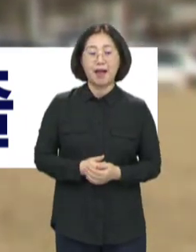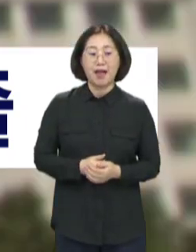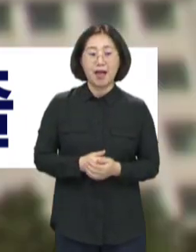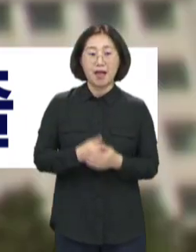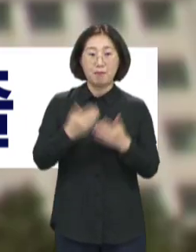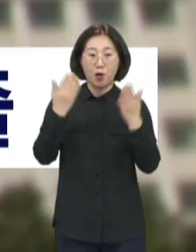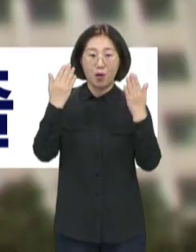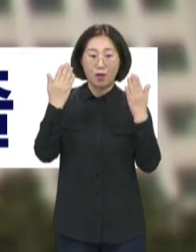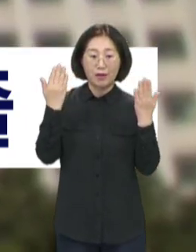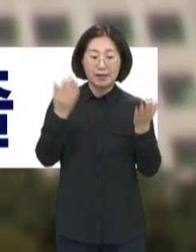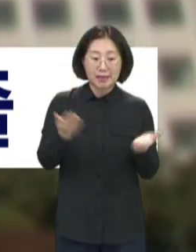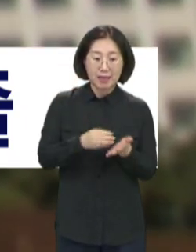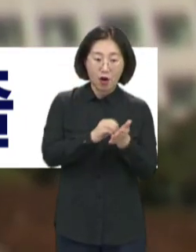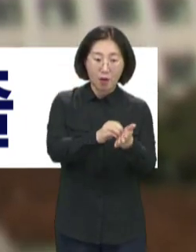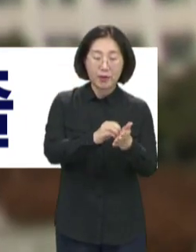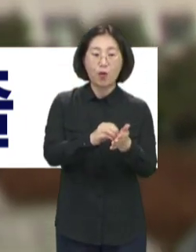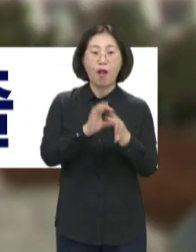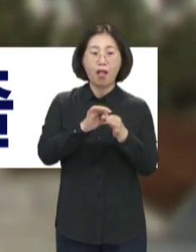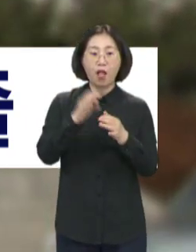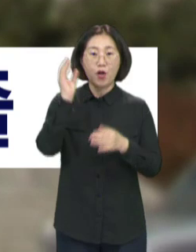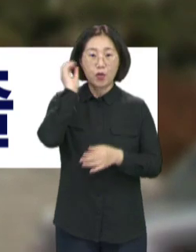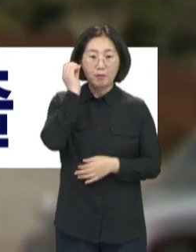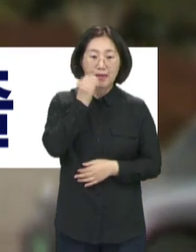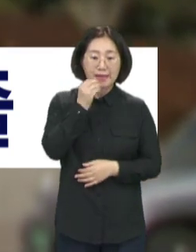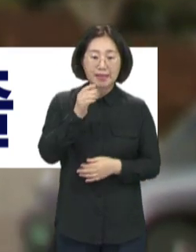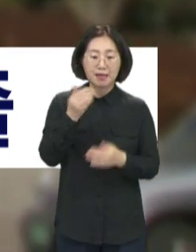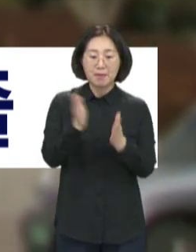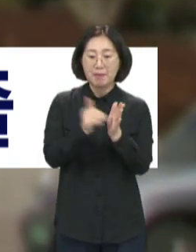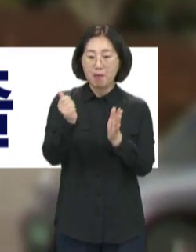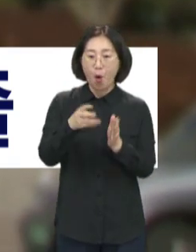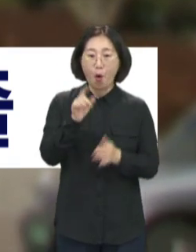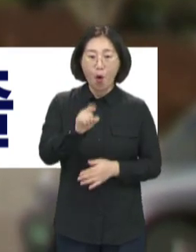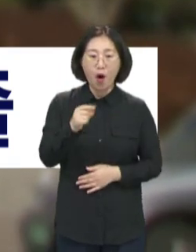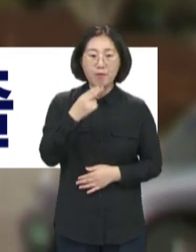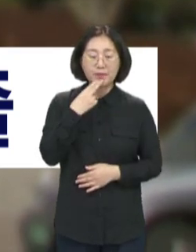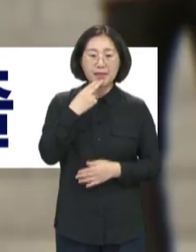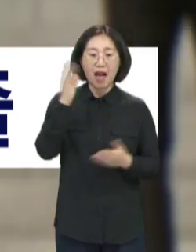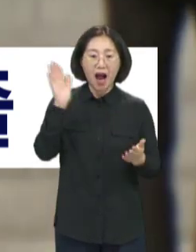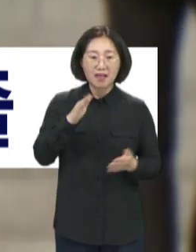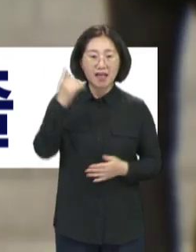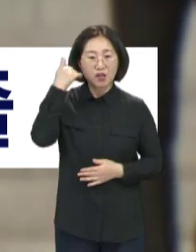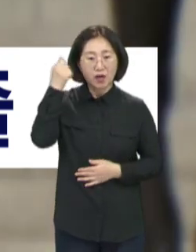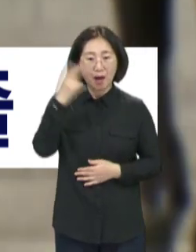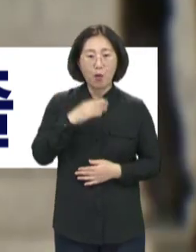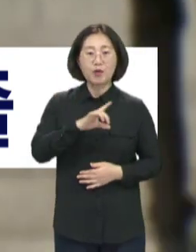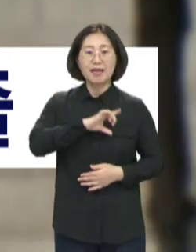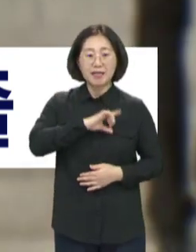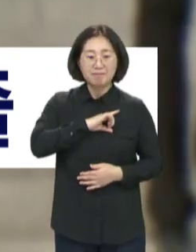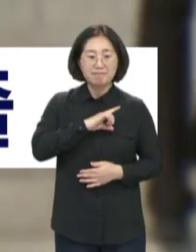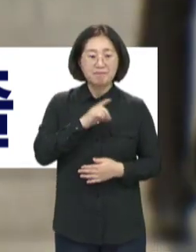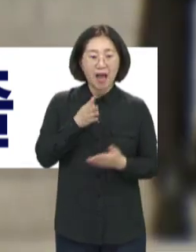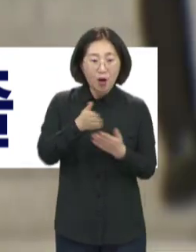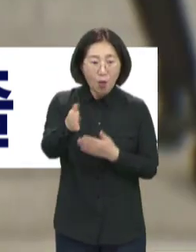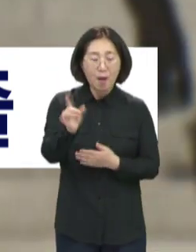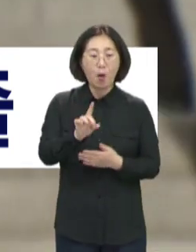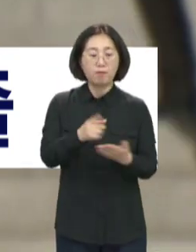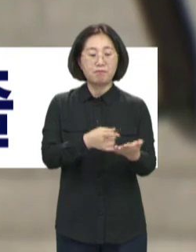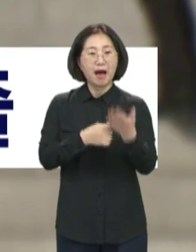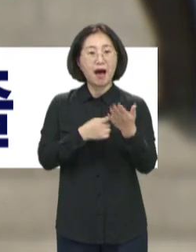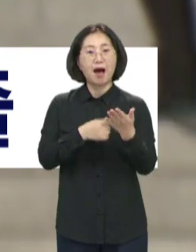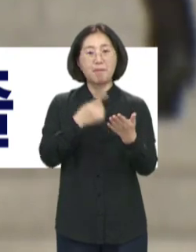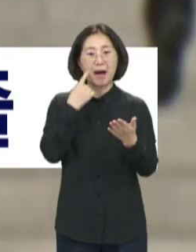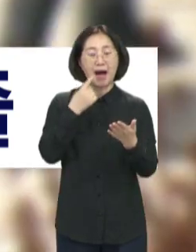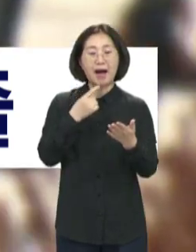관련 홈페이지에서 로그인 없이도 학생의 이름과 학과, 전화번호를 볼 수 있었는데 현재까지 확인된